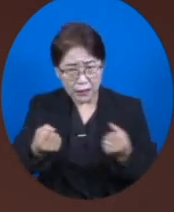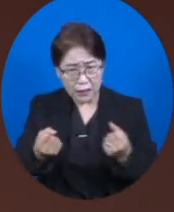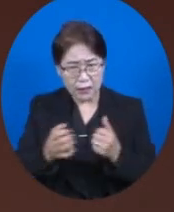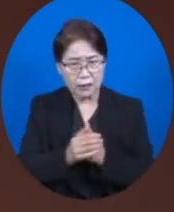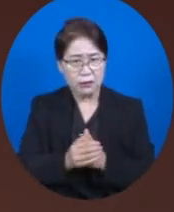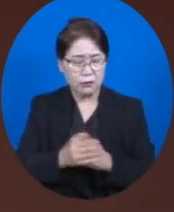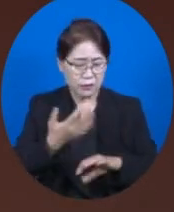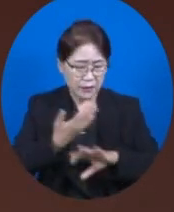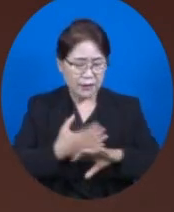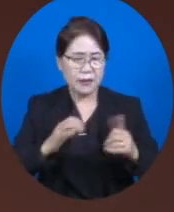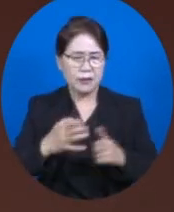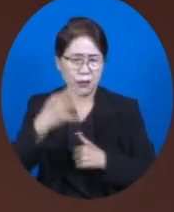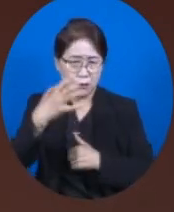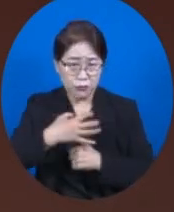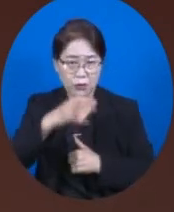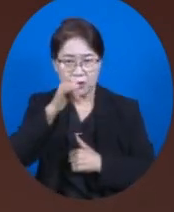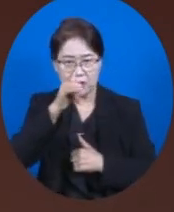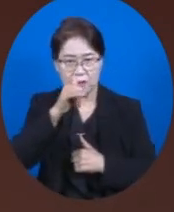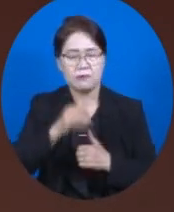위협이 있었어요